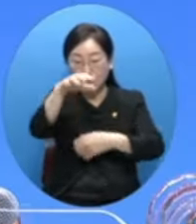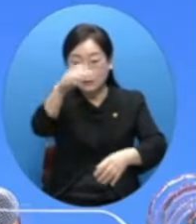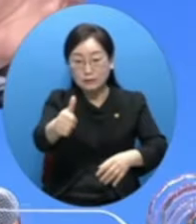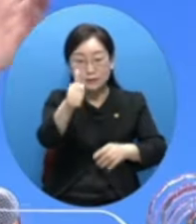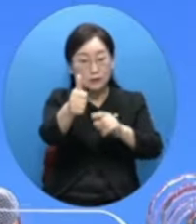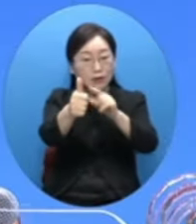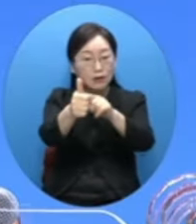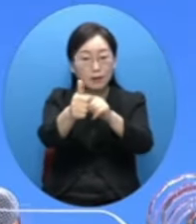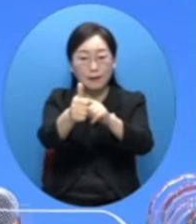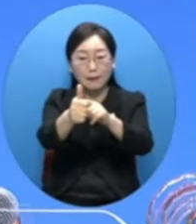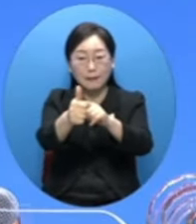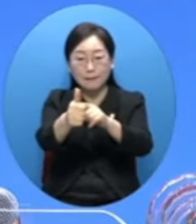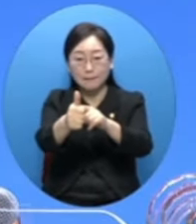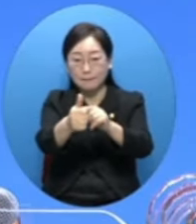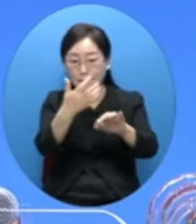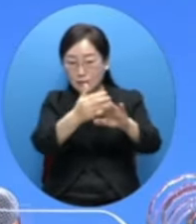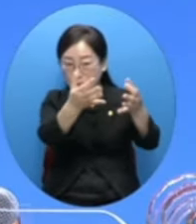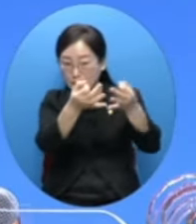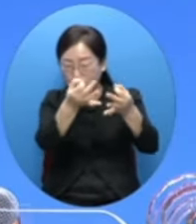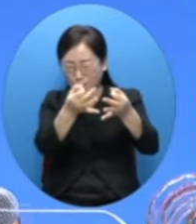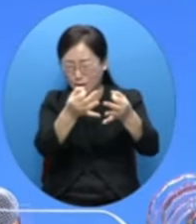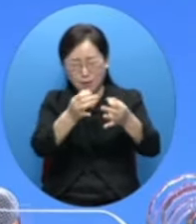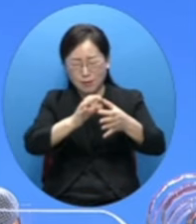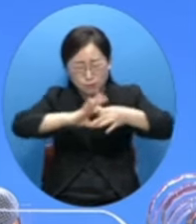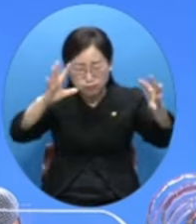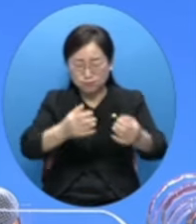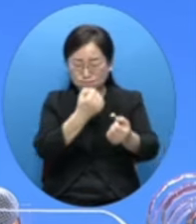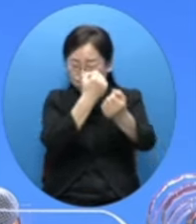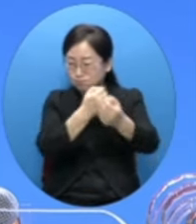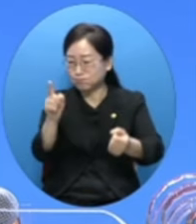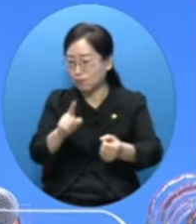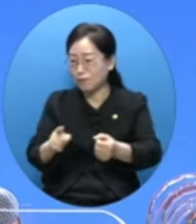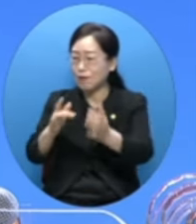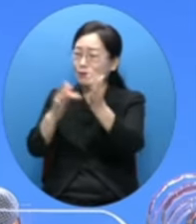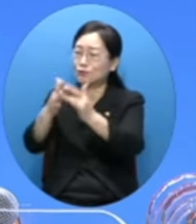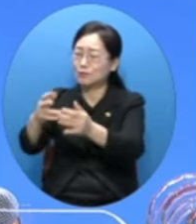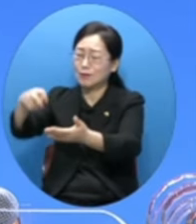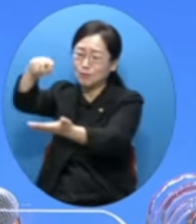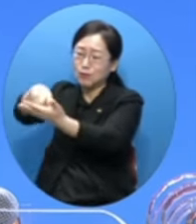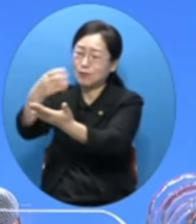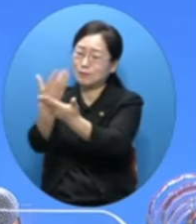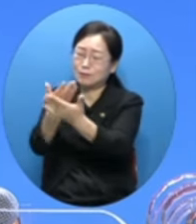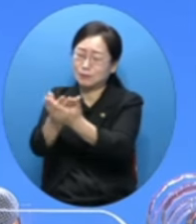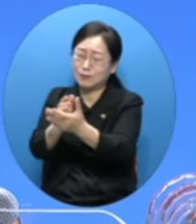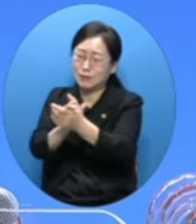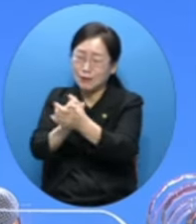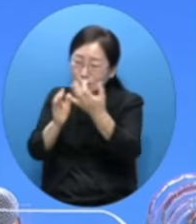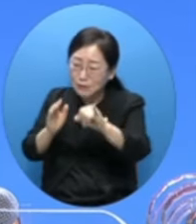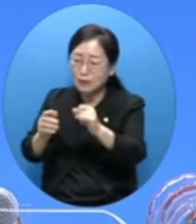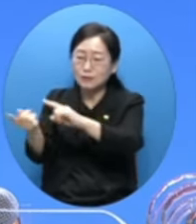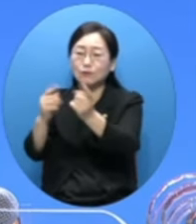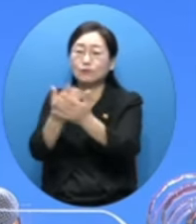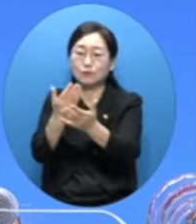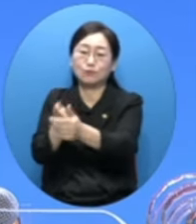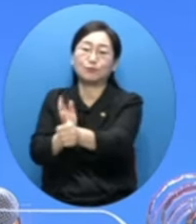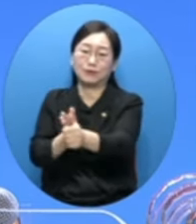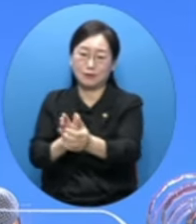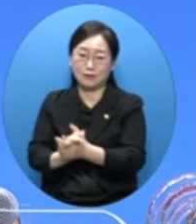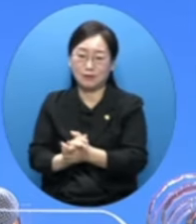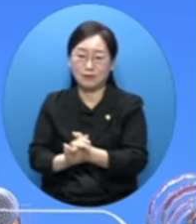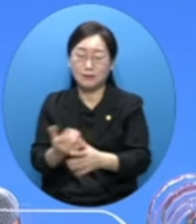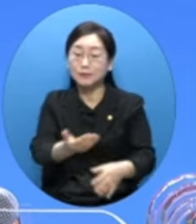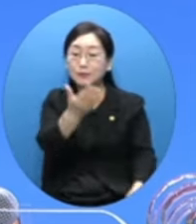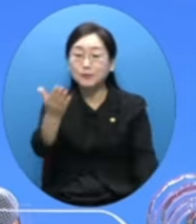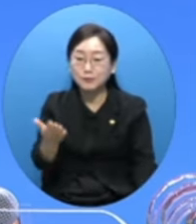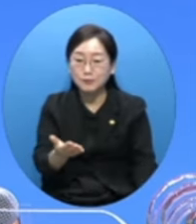다 버리고 예수 앞에 무릎을 꿇은 것입니다. 자기 딸을 살려달라고 간청을 한 것입니다. 여러분, 주님